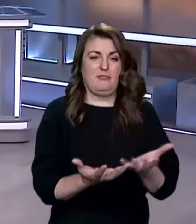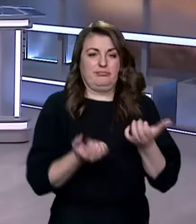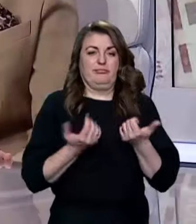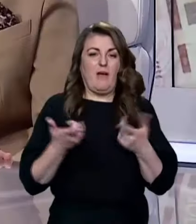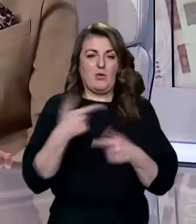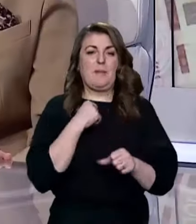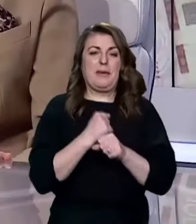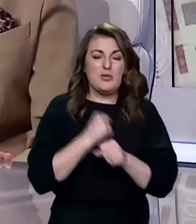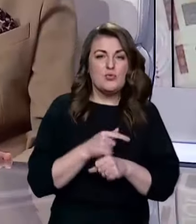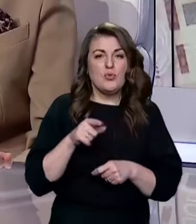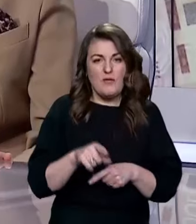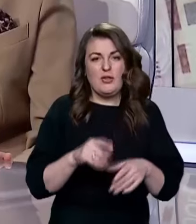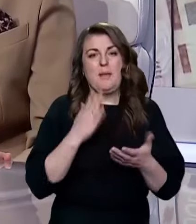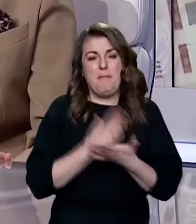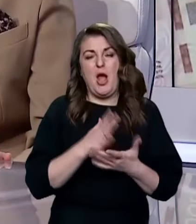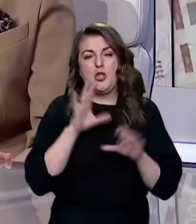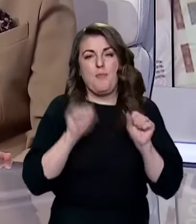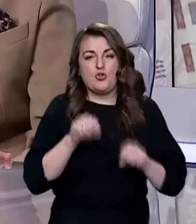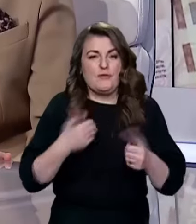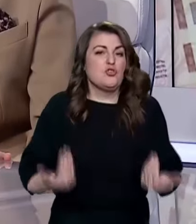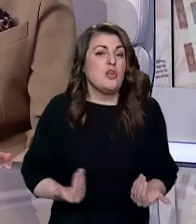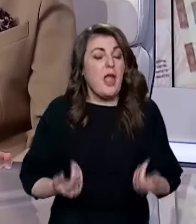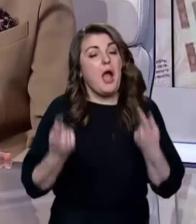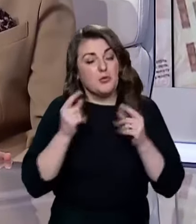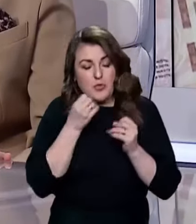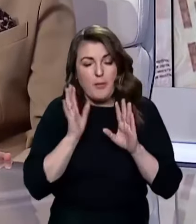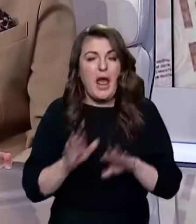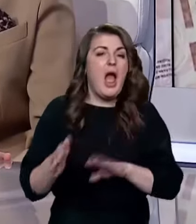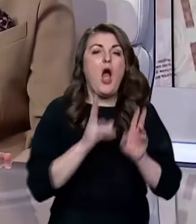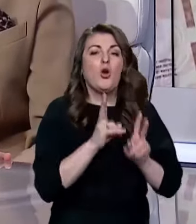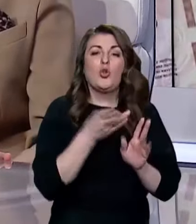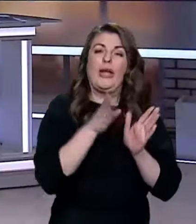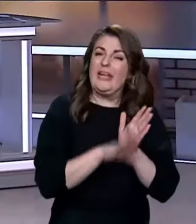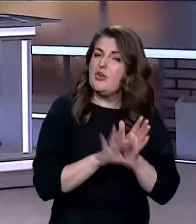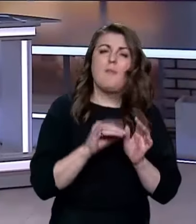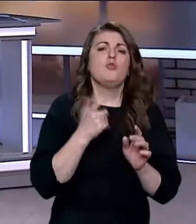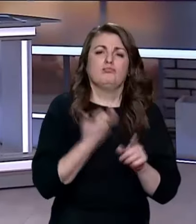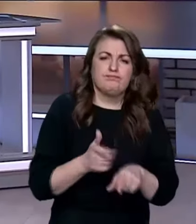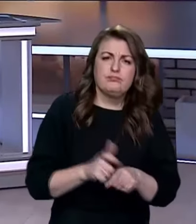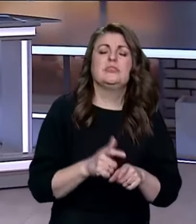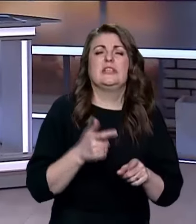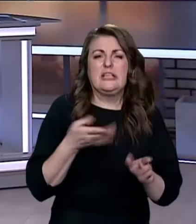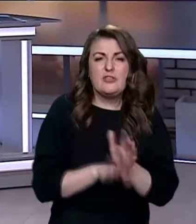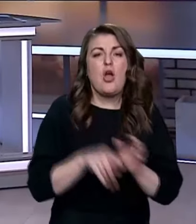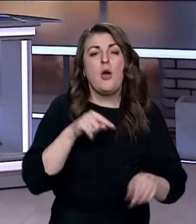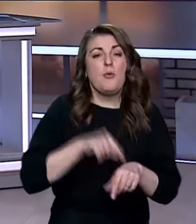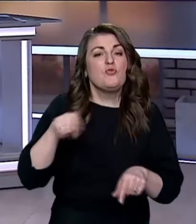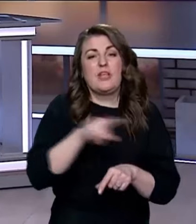вони працюють і мають можливість жити. Добре, тоді до тих, хто гірше або значно гірше почувається,